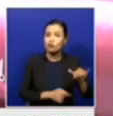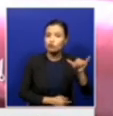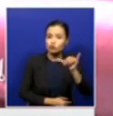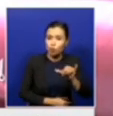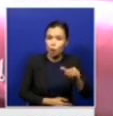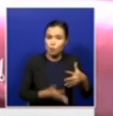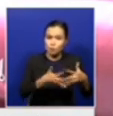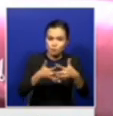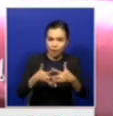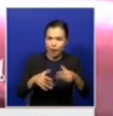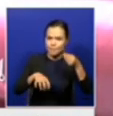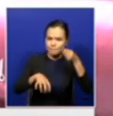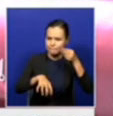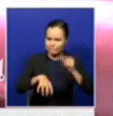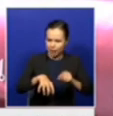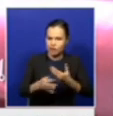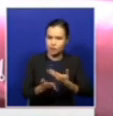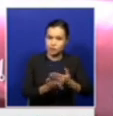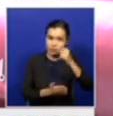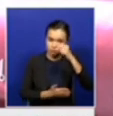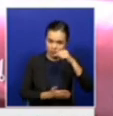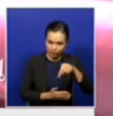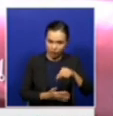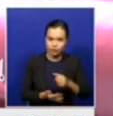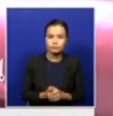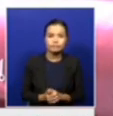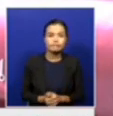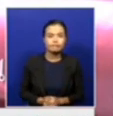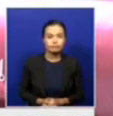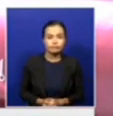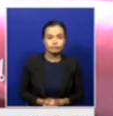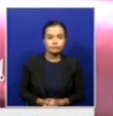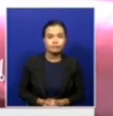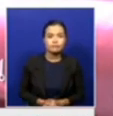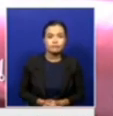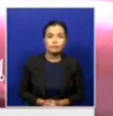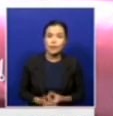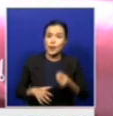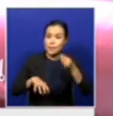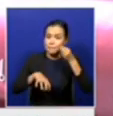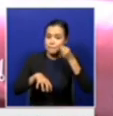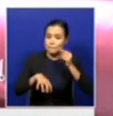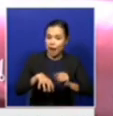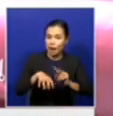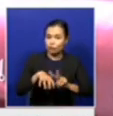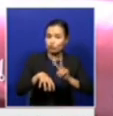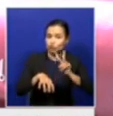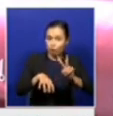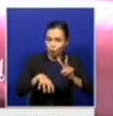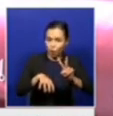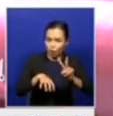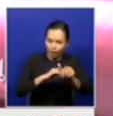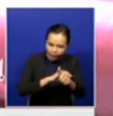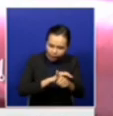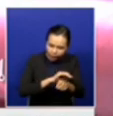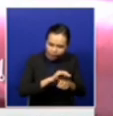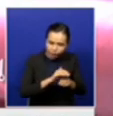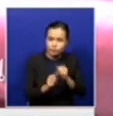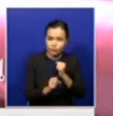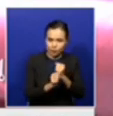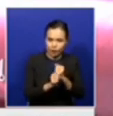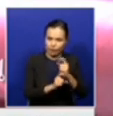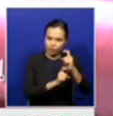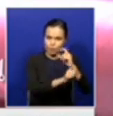เขามาซื้อบ้านเมืองไทยทั้งนี้เพราะเขาถือเป็นบ้านหลังที่สองในการที่จะหลบลี้หนีมาทำงานเพื่อความปลอดภั